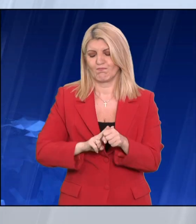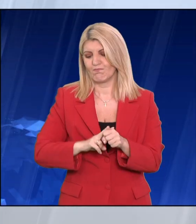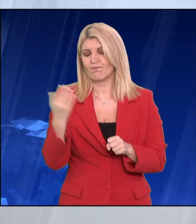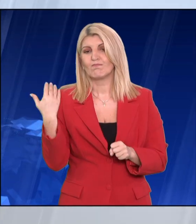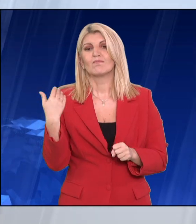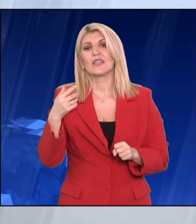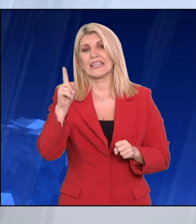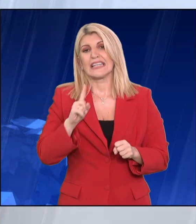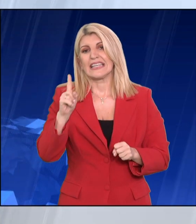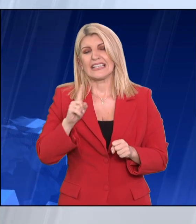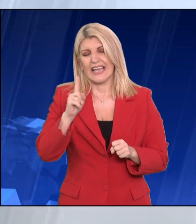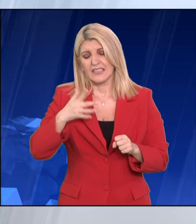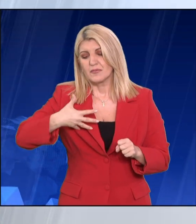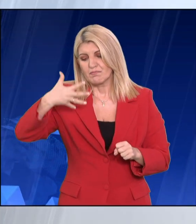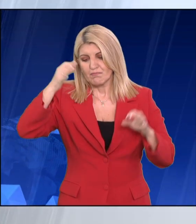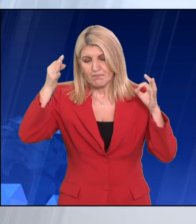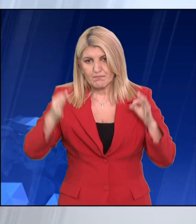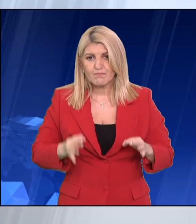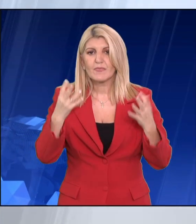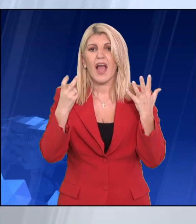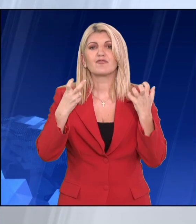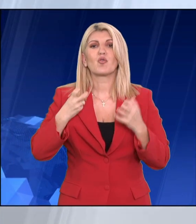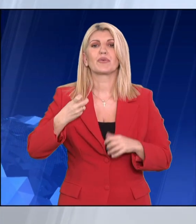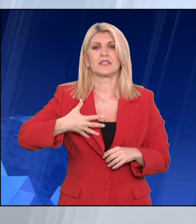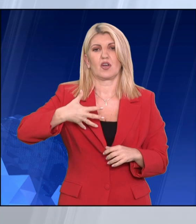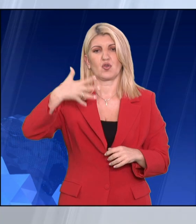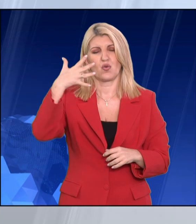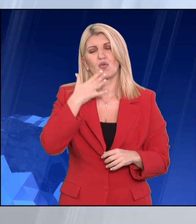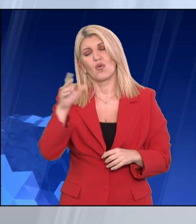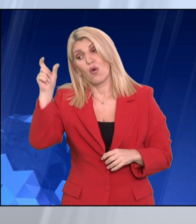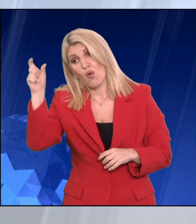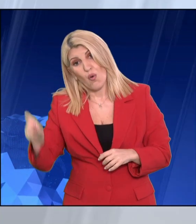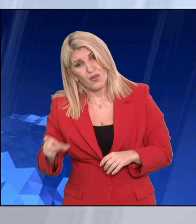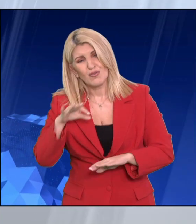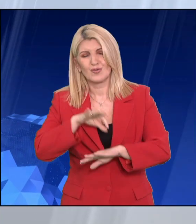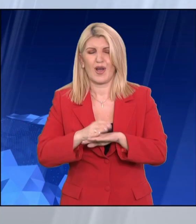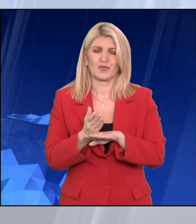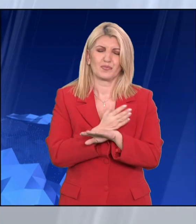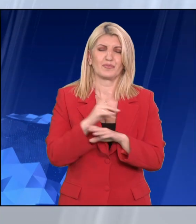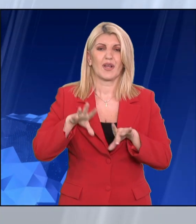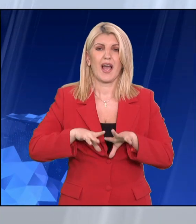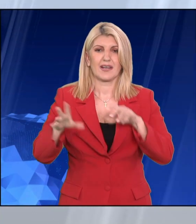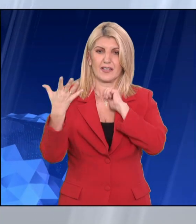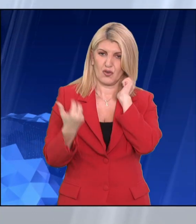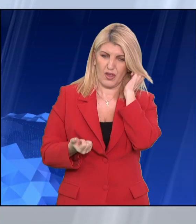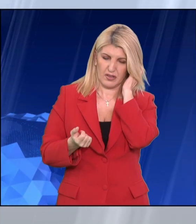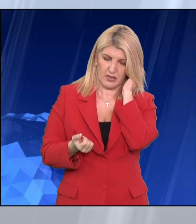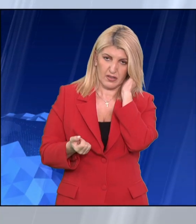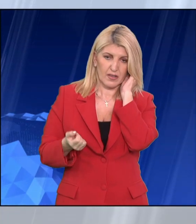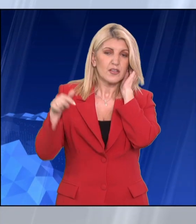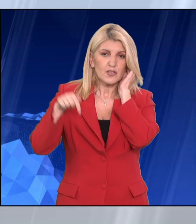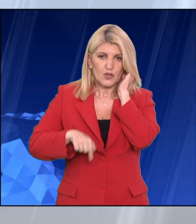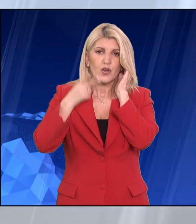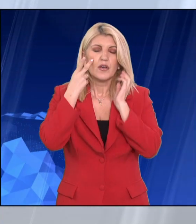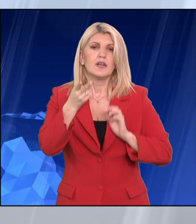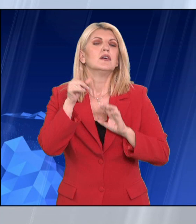σε ηλικία 70 ετών, μετά από μάχη που έδωσε με τον καρκίνο. Η ποιότητα του χαρακτήρα του αποτυπώνεται σε μια ιστορία που αφηγείται ο